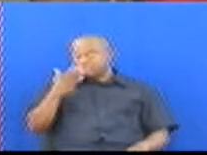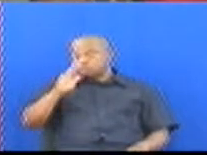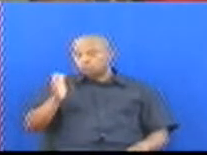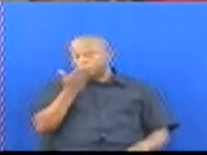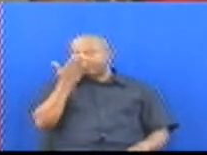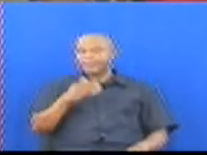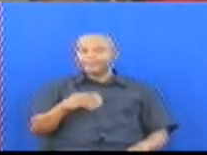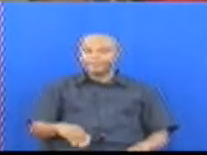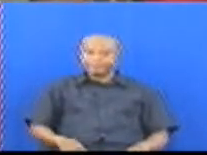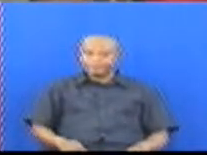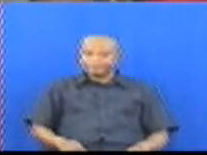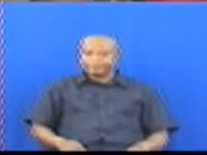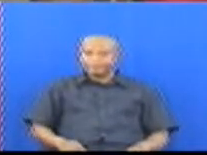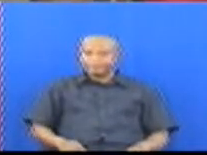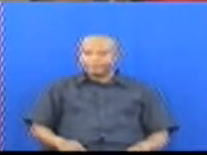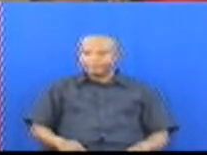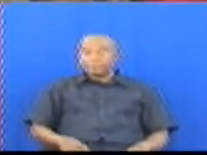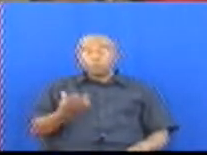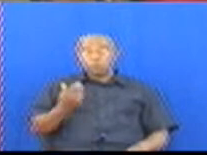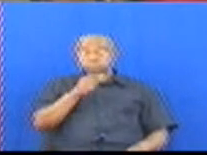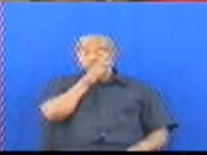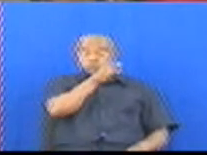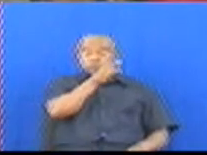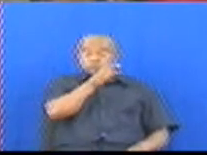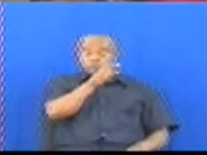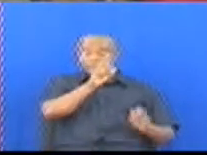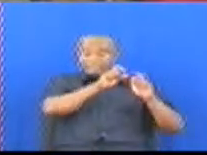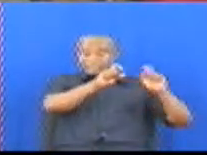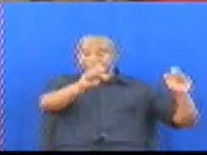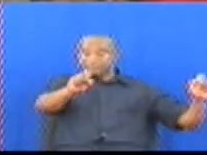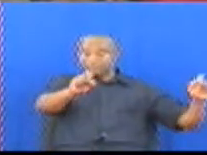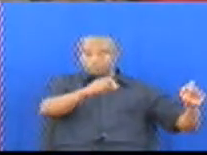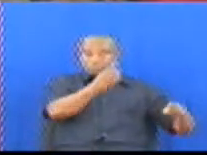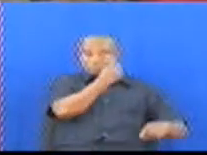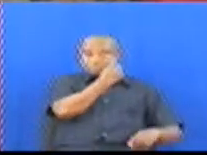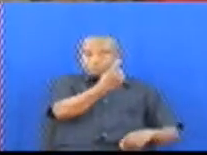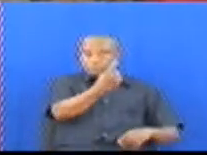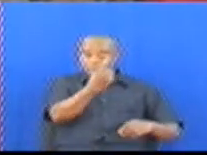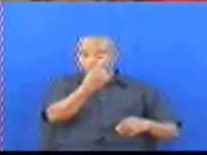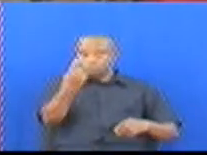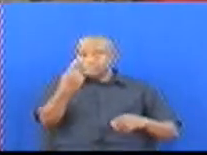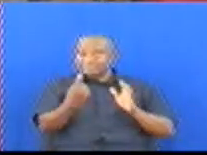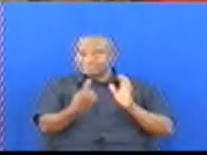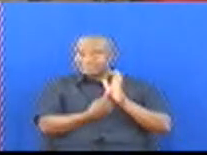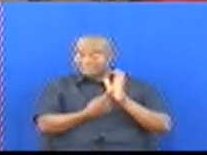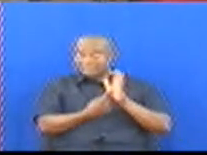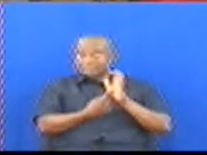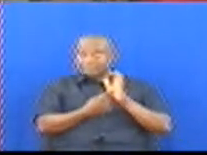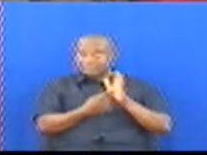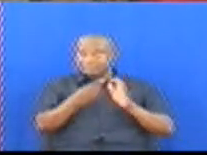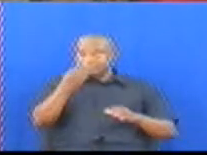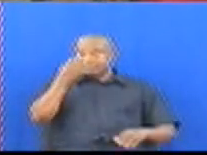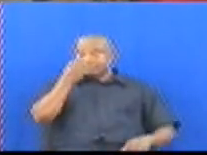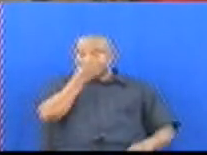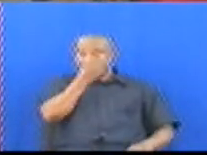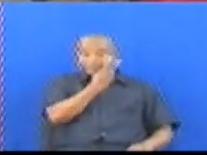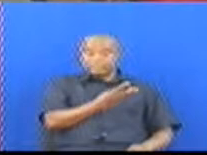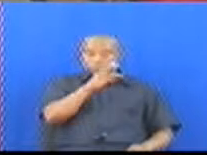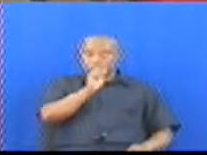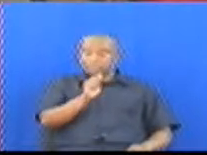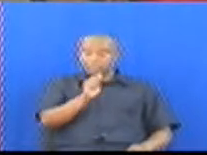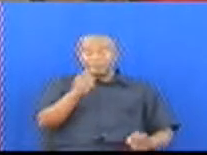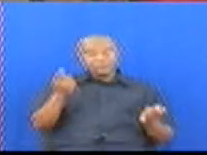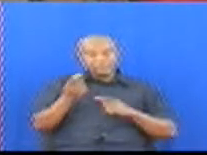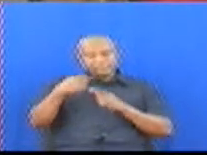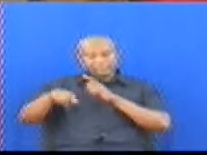liondolewe. Maadamu limeondolewa huku kwenye kifungu 116 3 A, basi na hapa kwenye